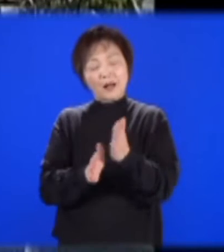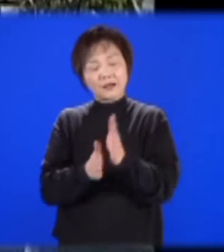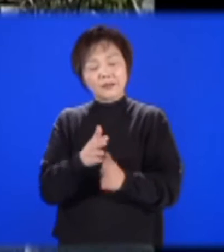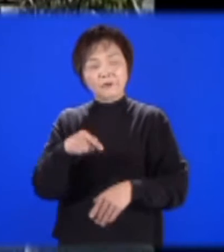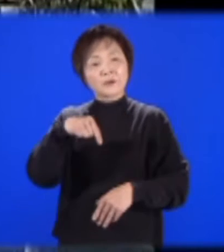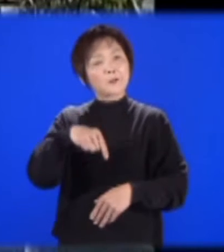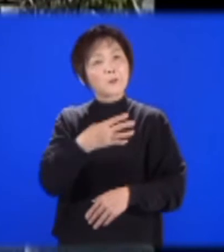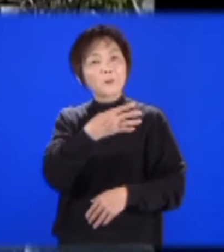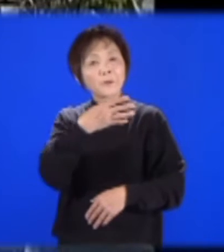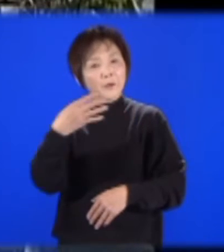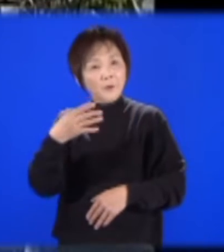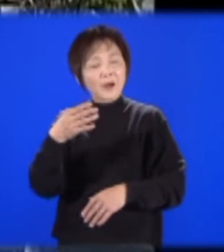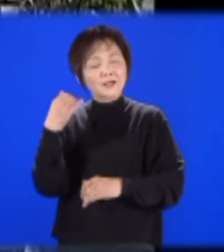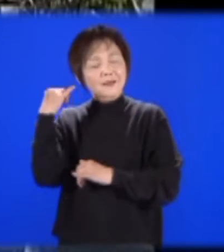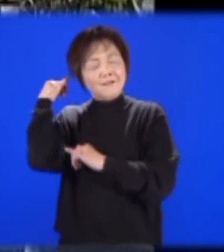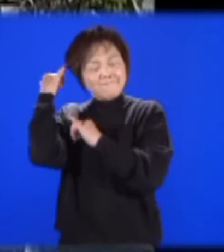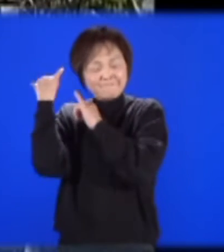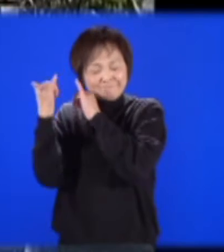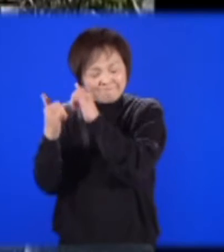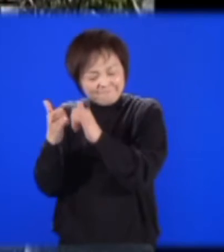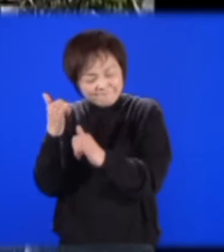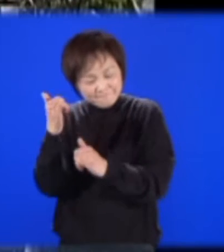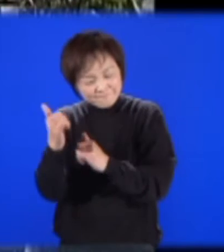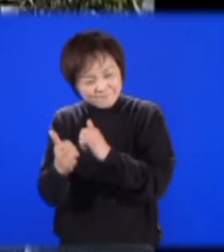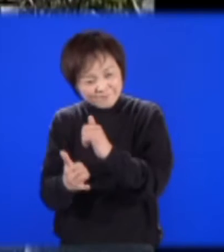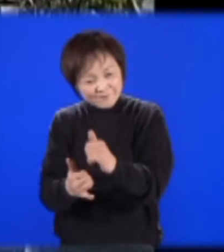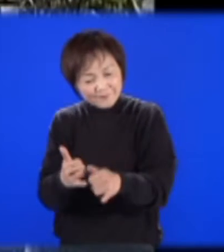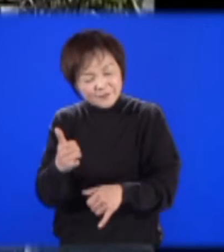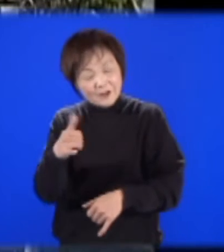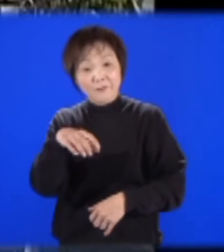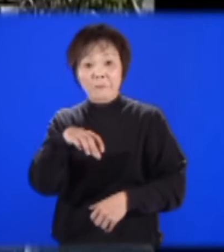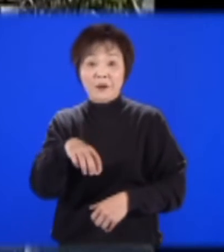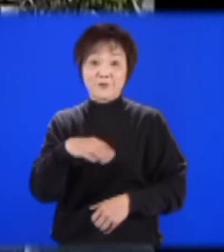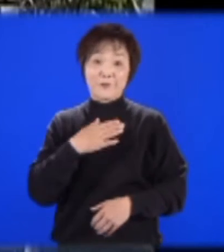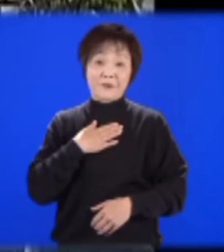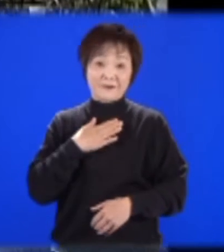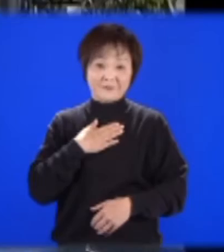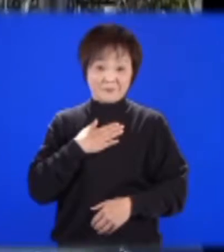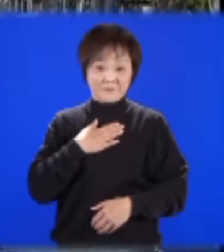て、改めて四日市は歴史ある土地なんですね。